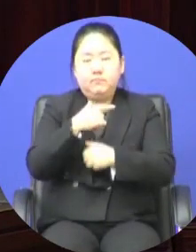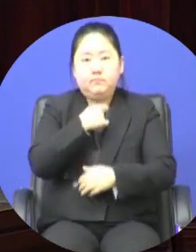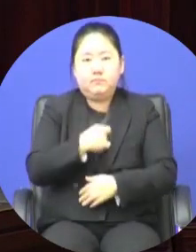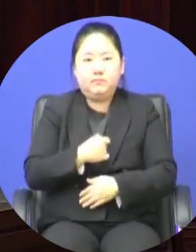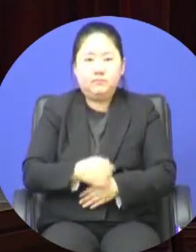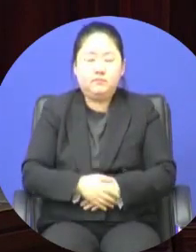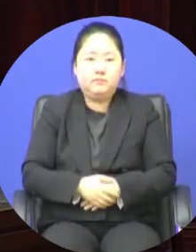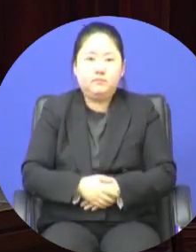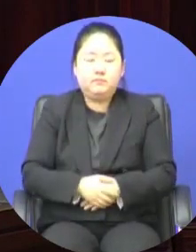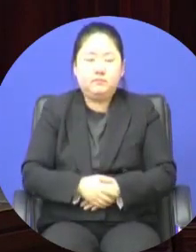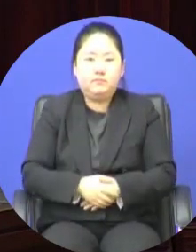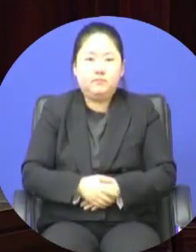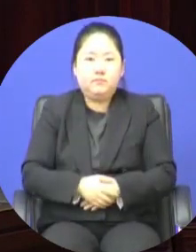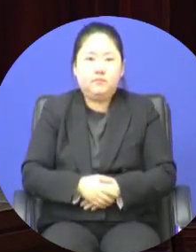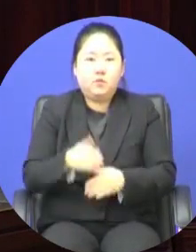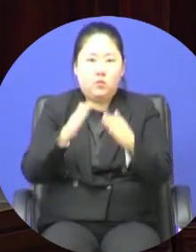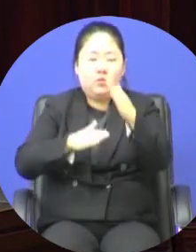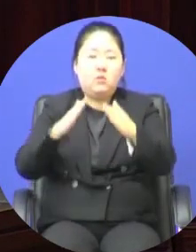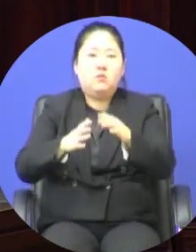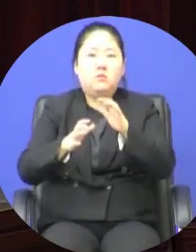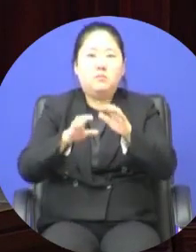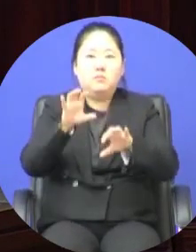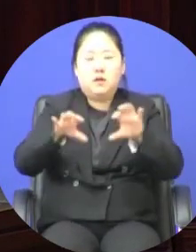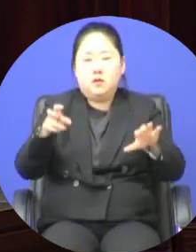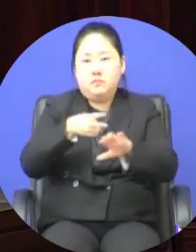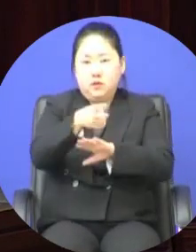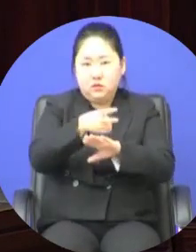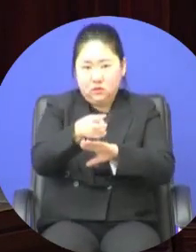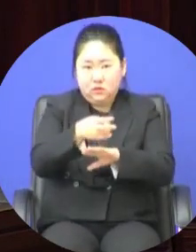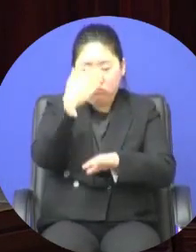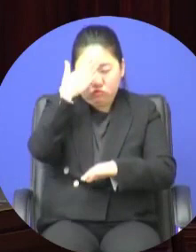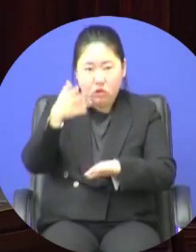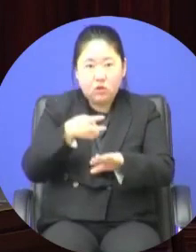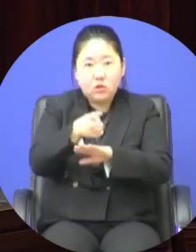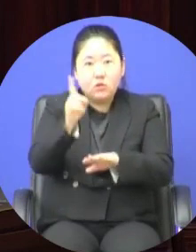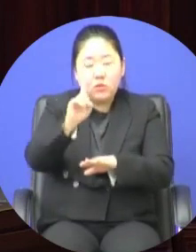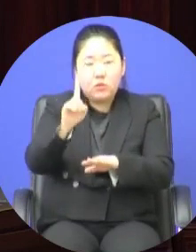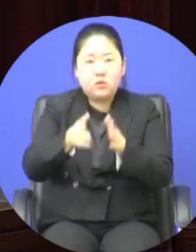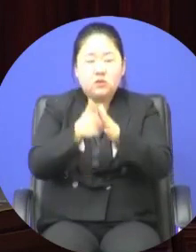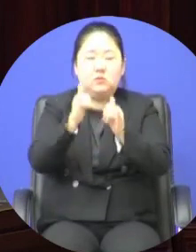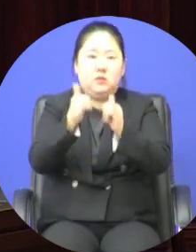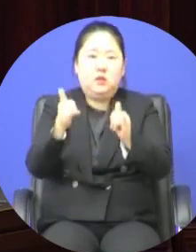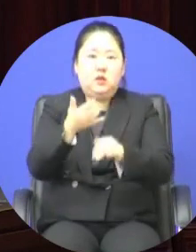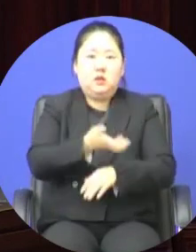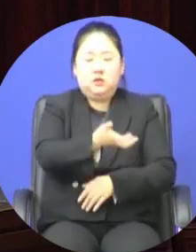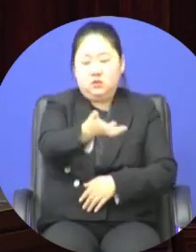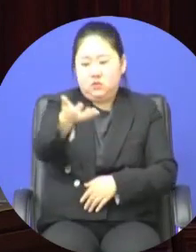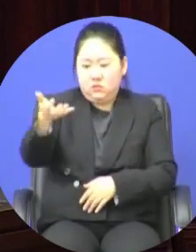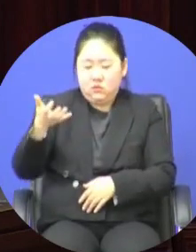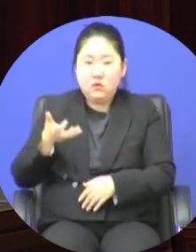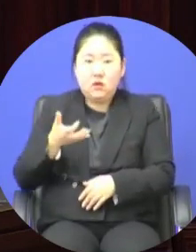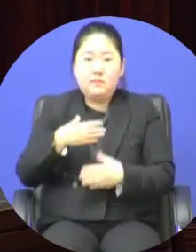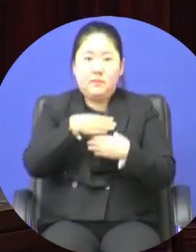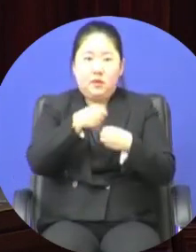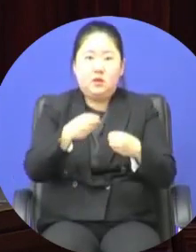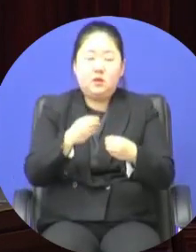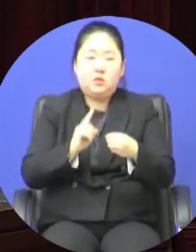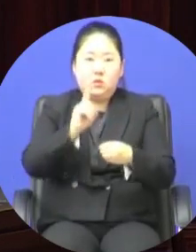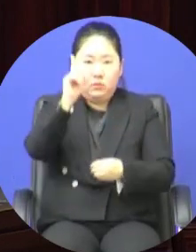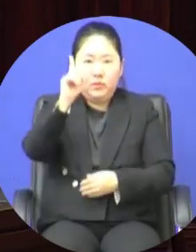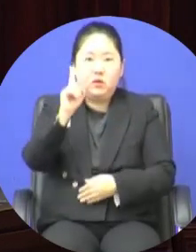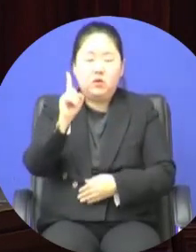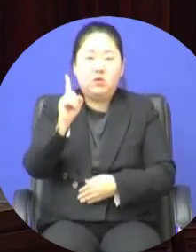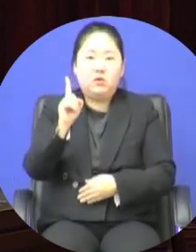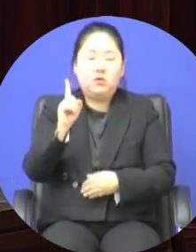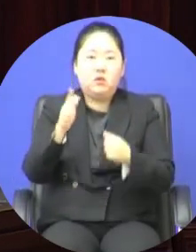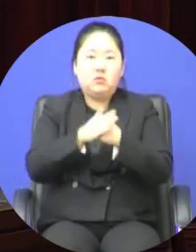합니다. 공영마을버스와 무상교통은 한마디로 시민의 이동 편의성을 높여 사회적 경제적 불편 등을